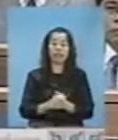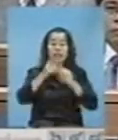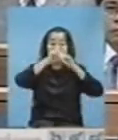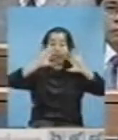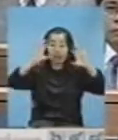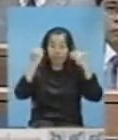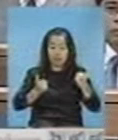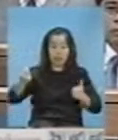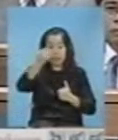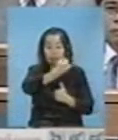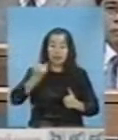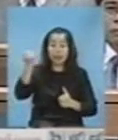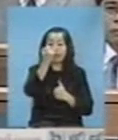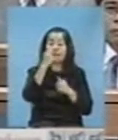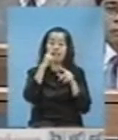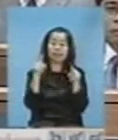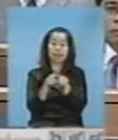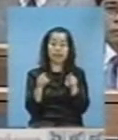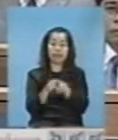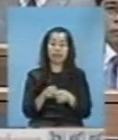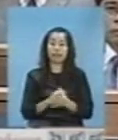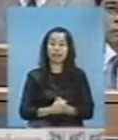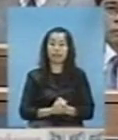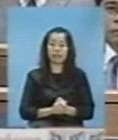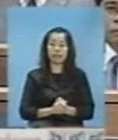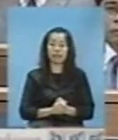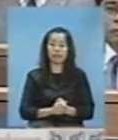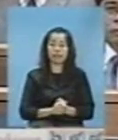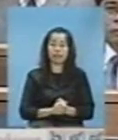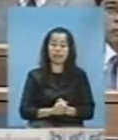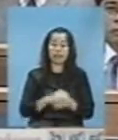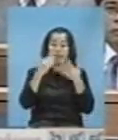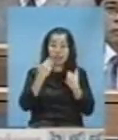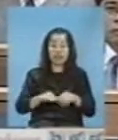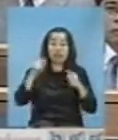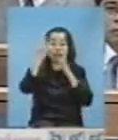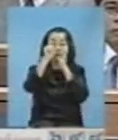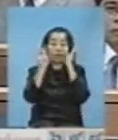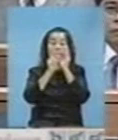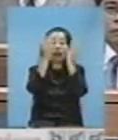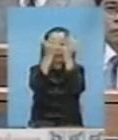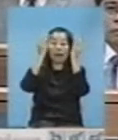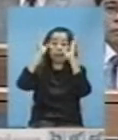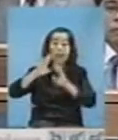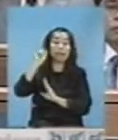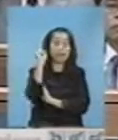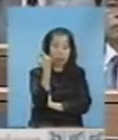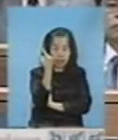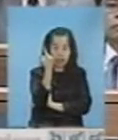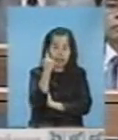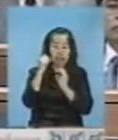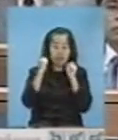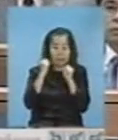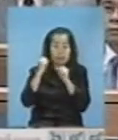นี้ก็ต้องเป็นรัฐบาลพิษและรัฐธรรมนูญใหม่ที่ท่านก